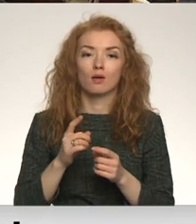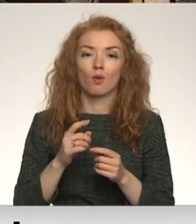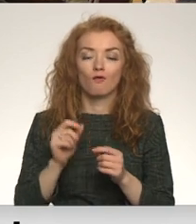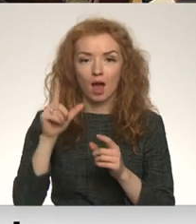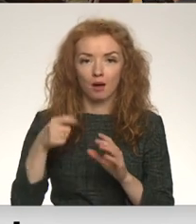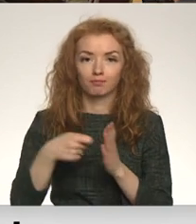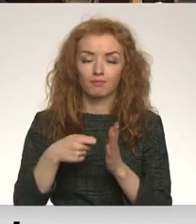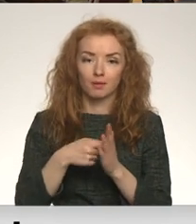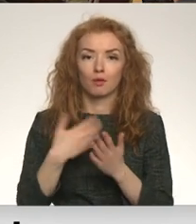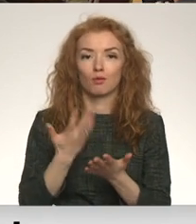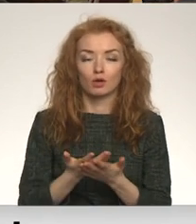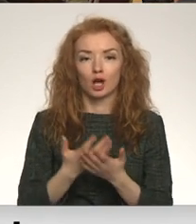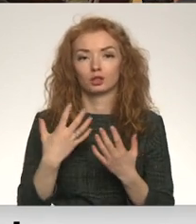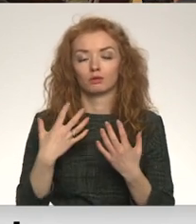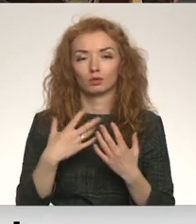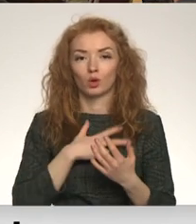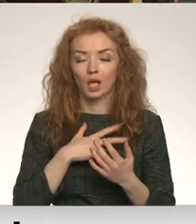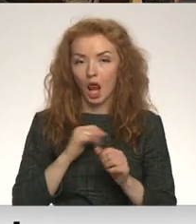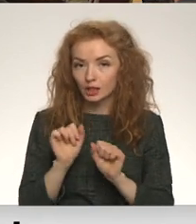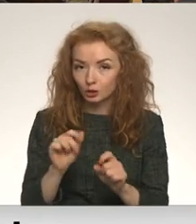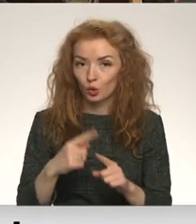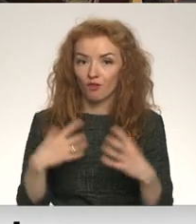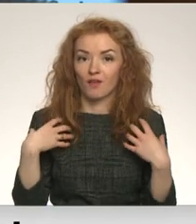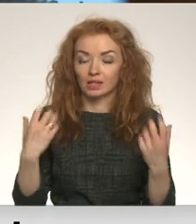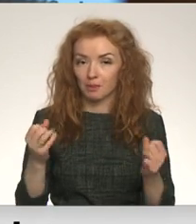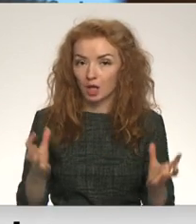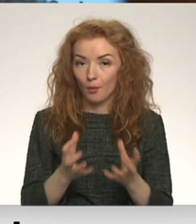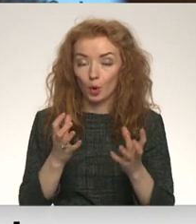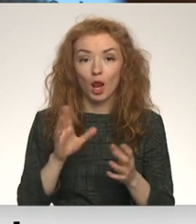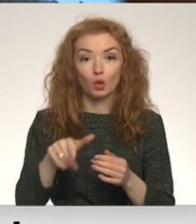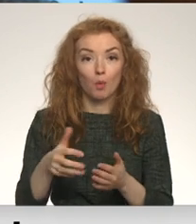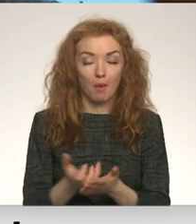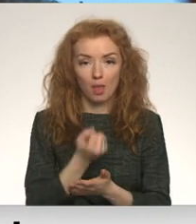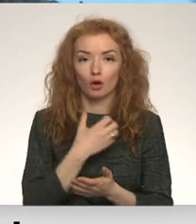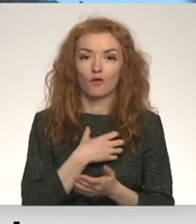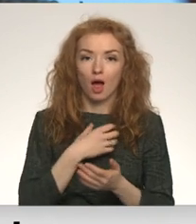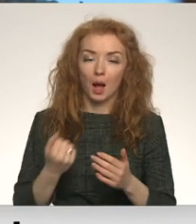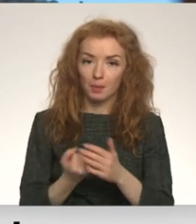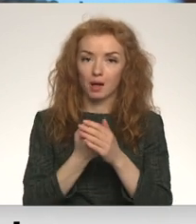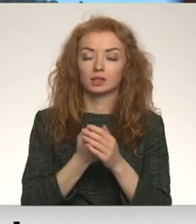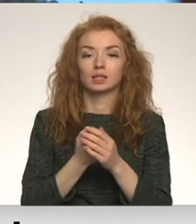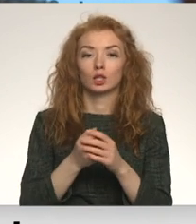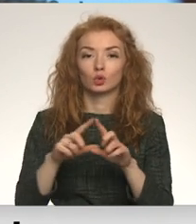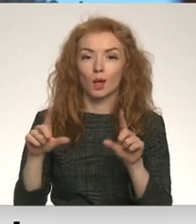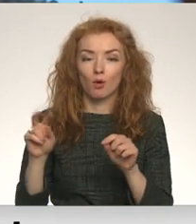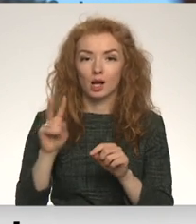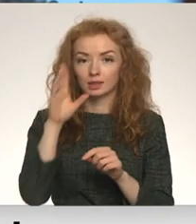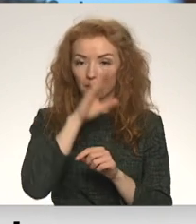aprūpei un sociālajai aizsardzībai. Lai to panāktu, nepieciešams atbalsts uzņēmumiem, kas spēj produkciju